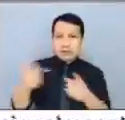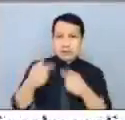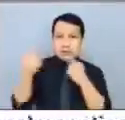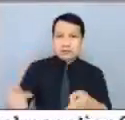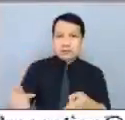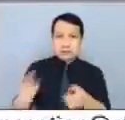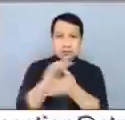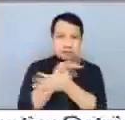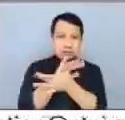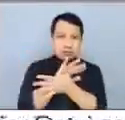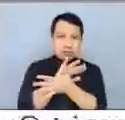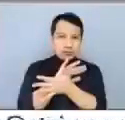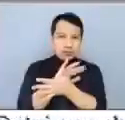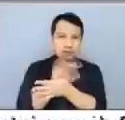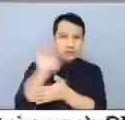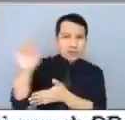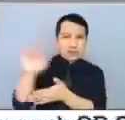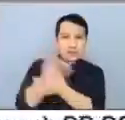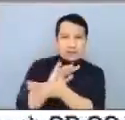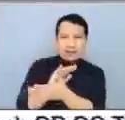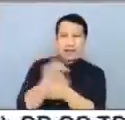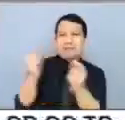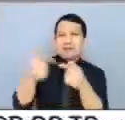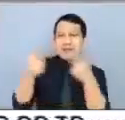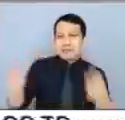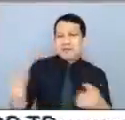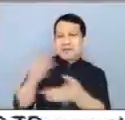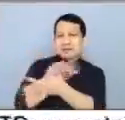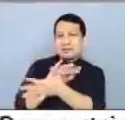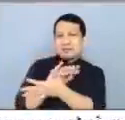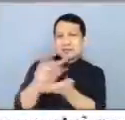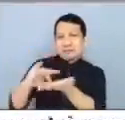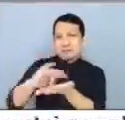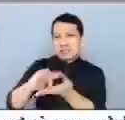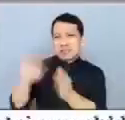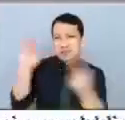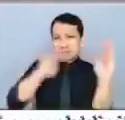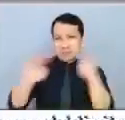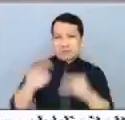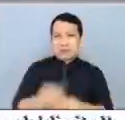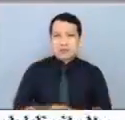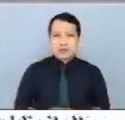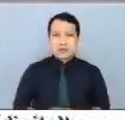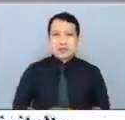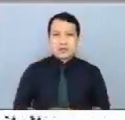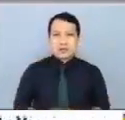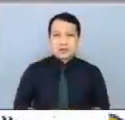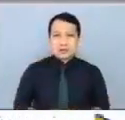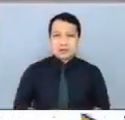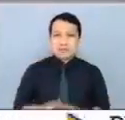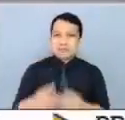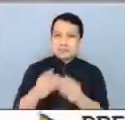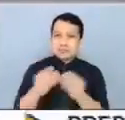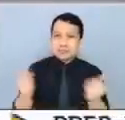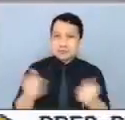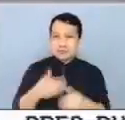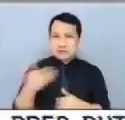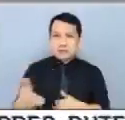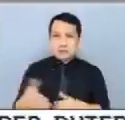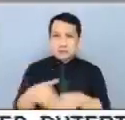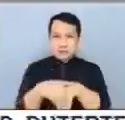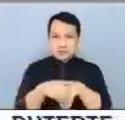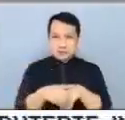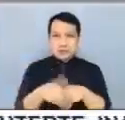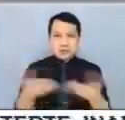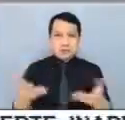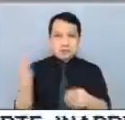Isa-isa nang nagdedeklara ng nagkandidatura ang mga kakandidato sa darating na eleksyon. Pinakahuli ay si